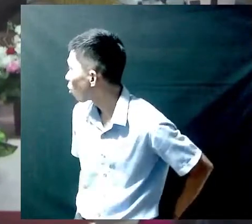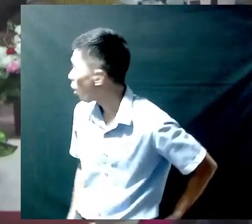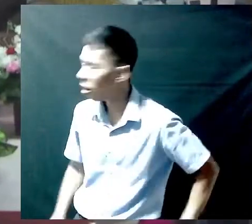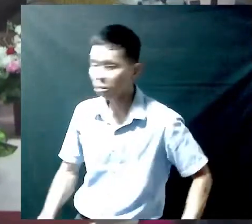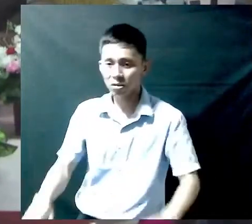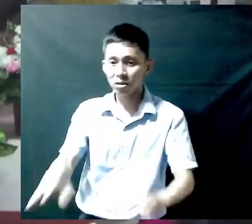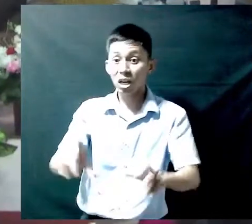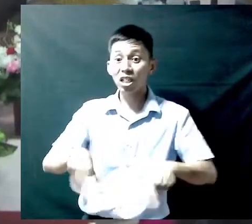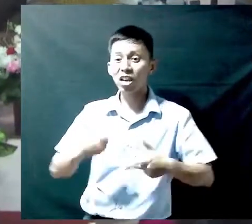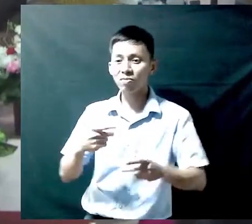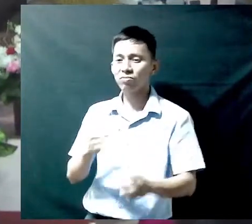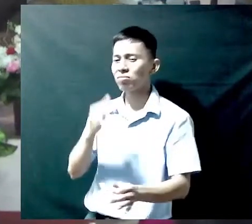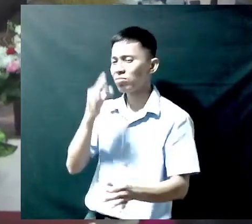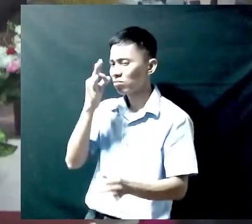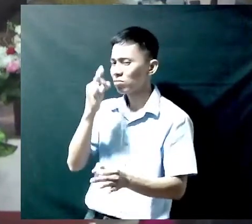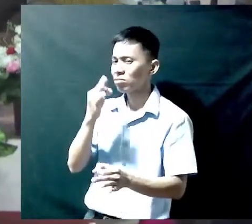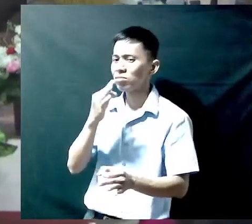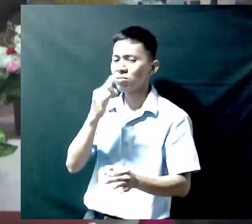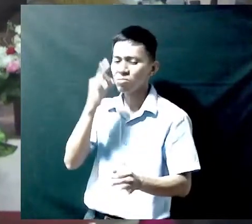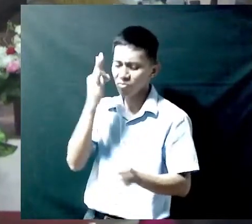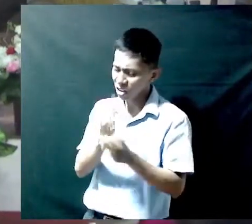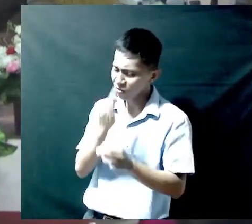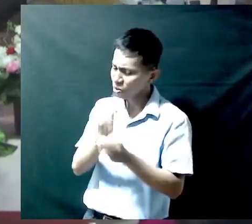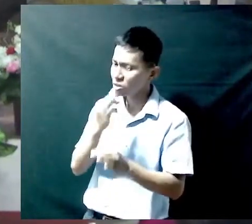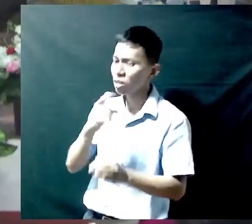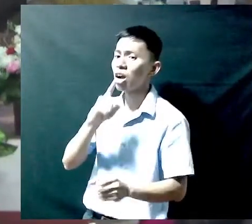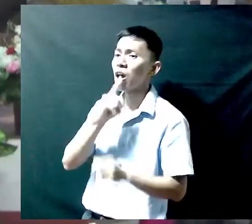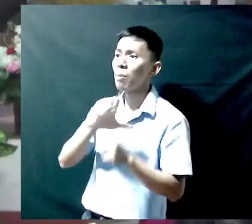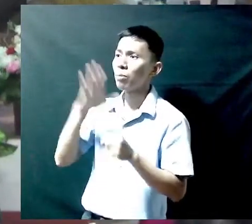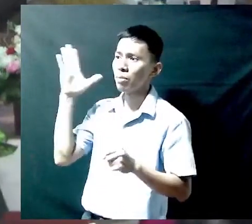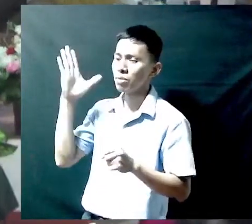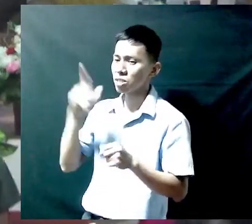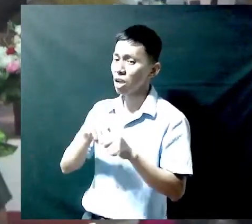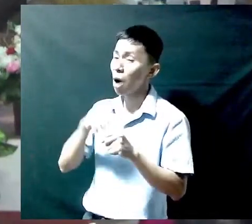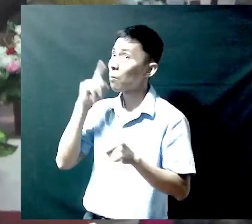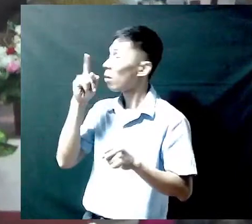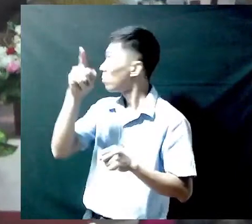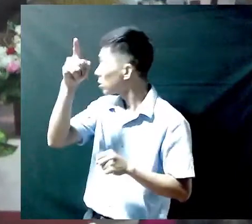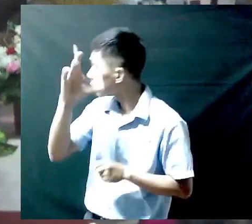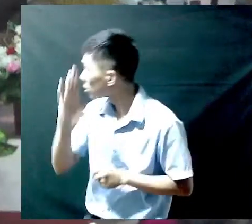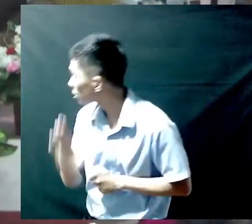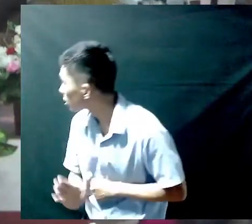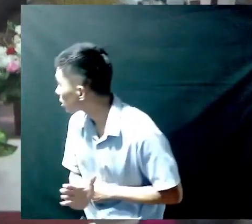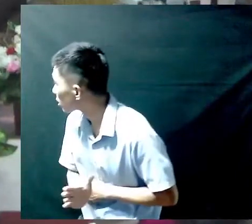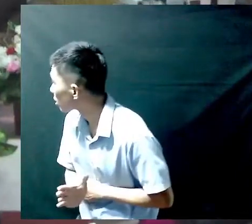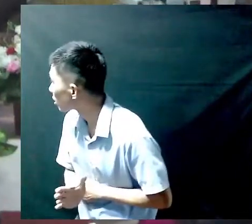Dali, pastor, nakaready na ba yung masarap na mga seafood natin sa inyo? Tatapusin ko na to.